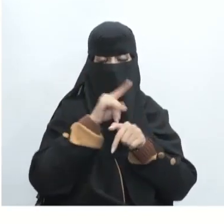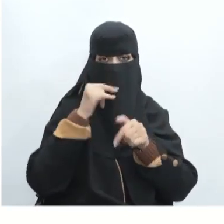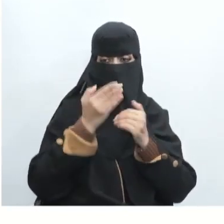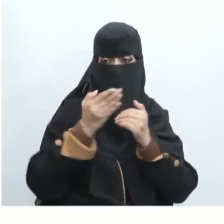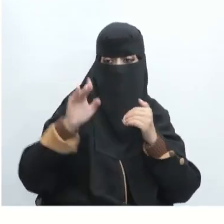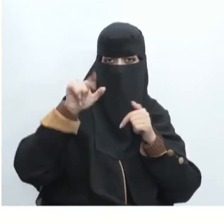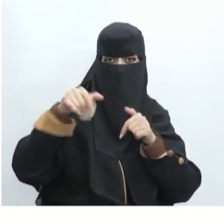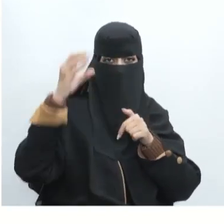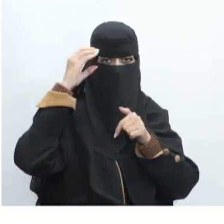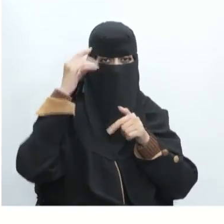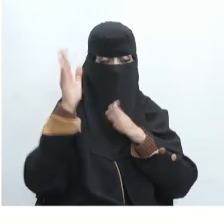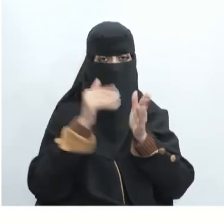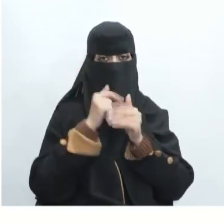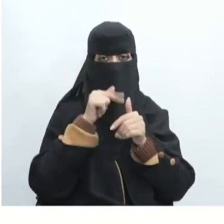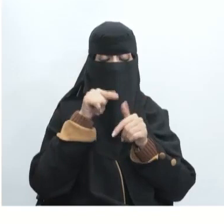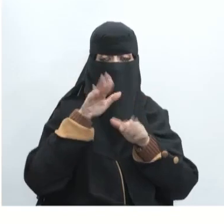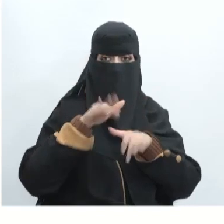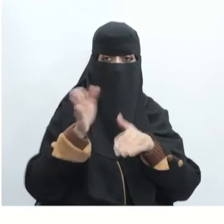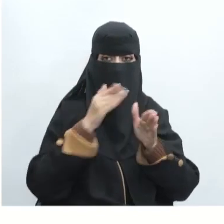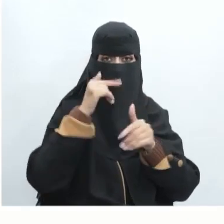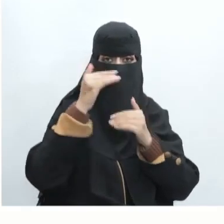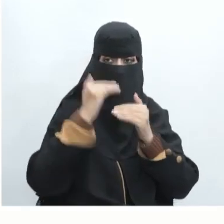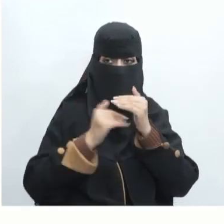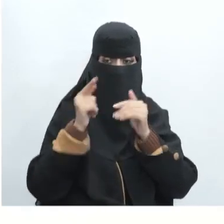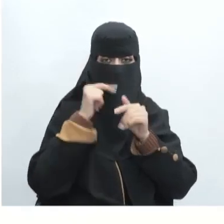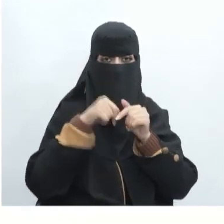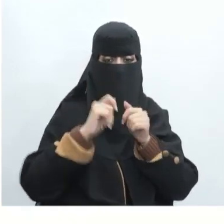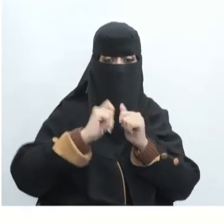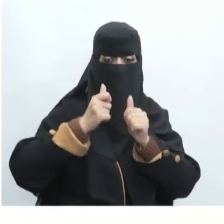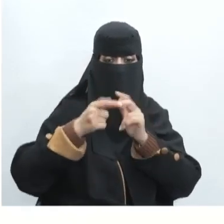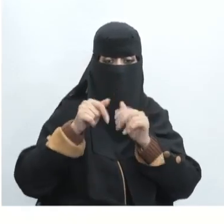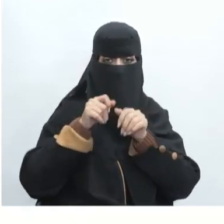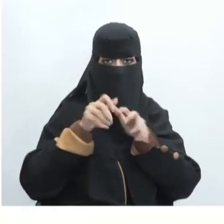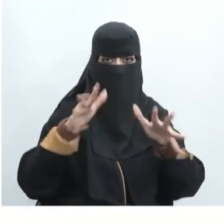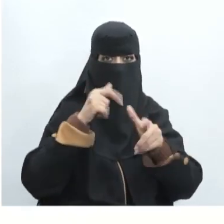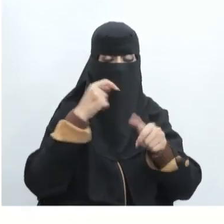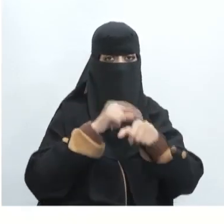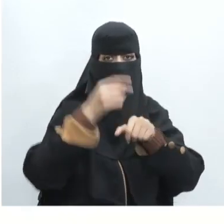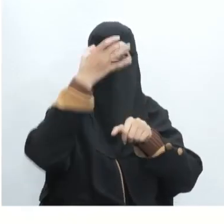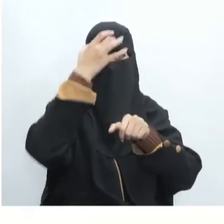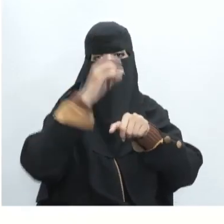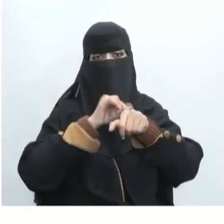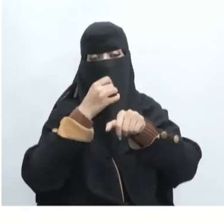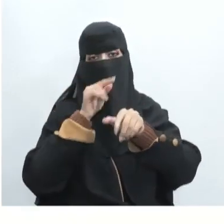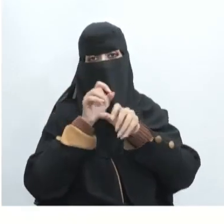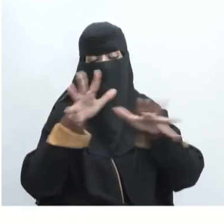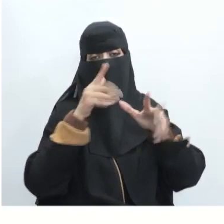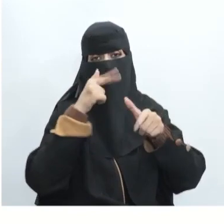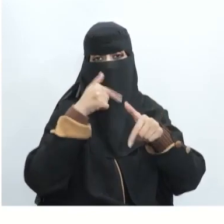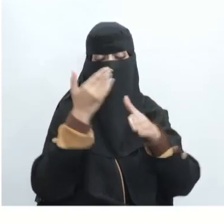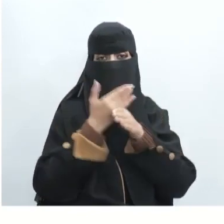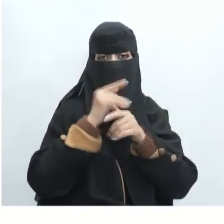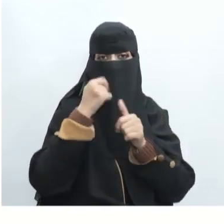الابتعادهم عن العلم ايضا يؤدي الى انخفاض الانتاجيه انتشار الامراض ابناء وبنات الطلاب نتيجه